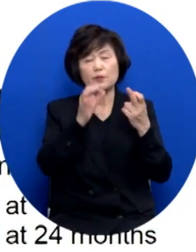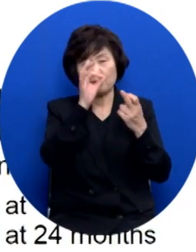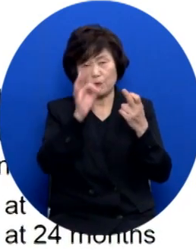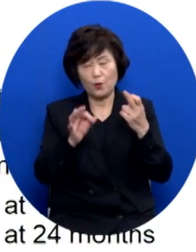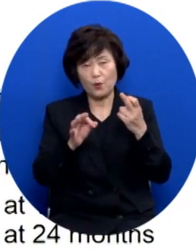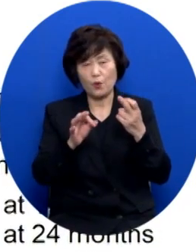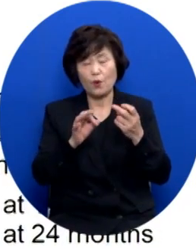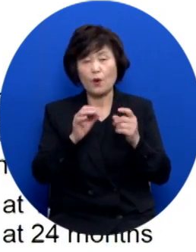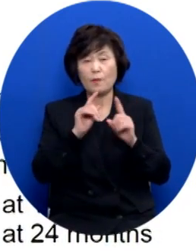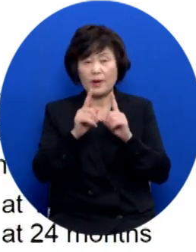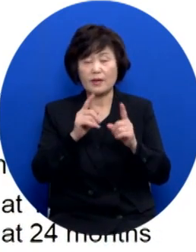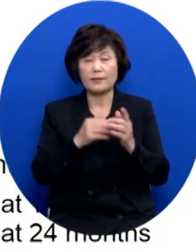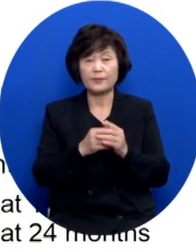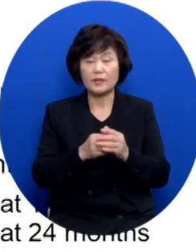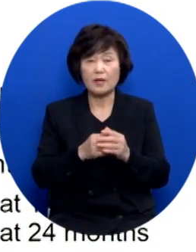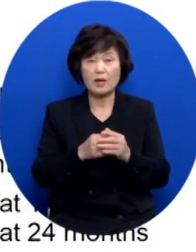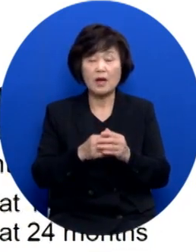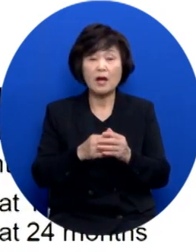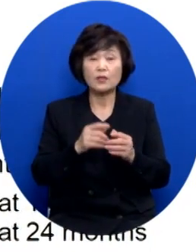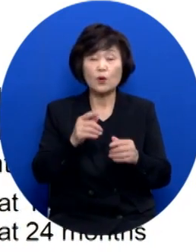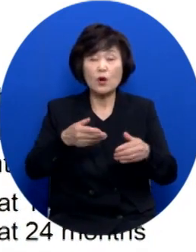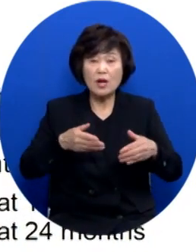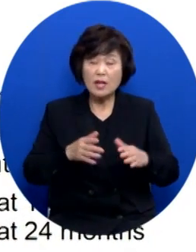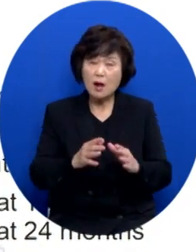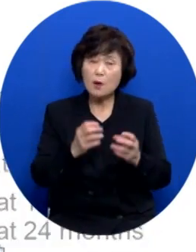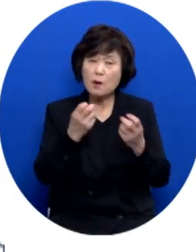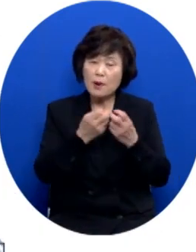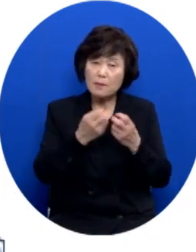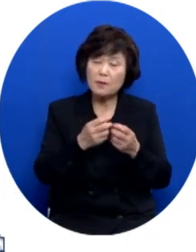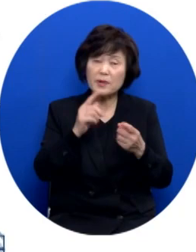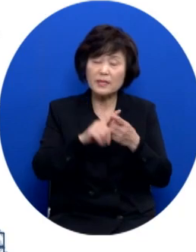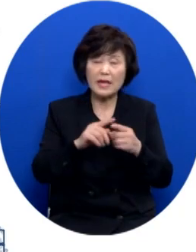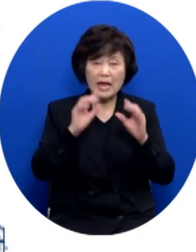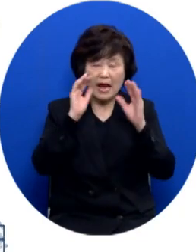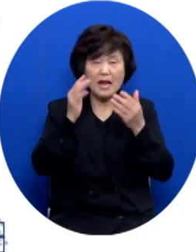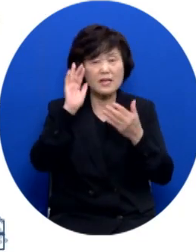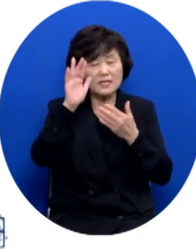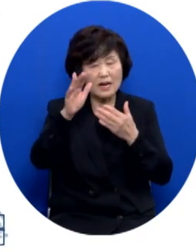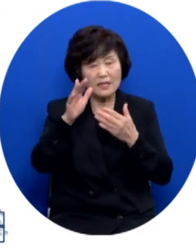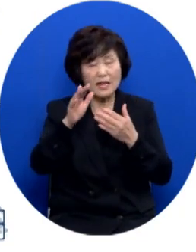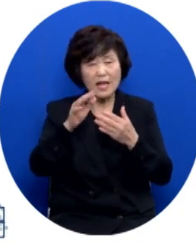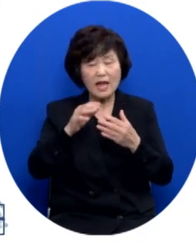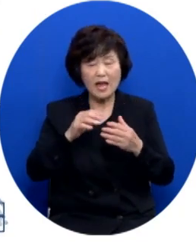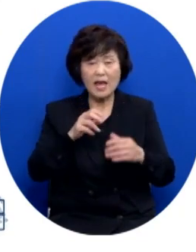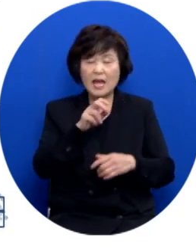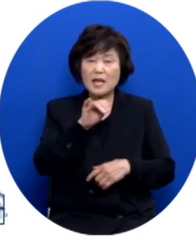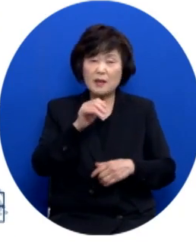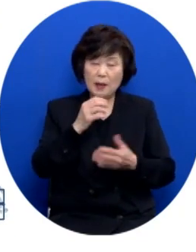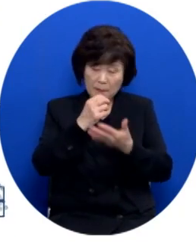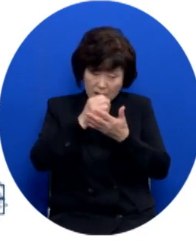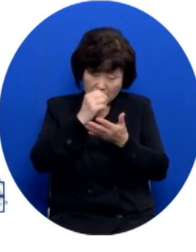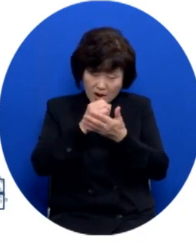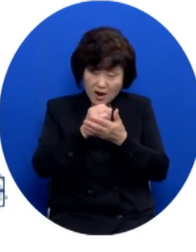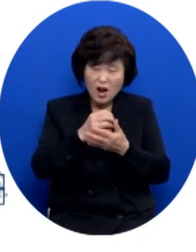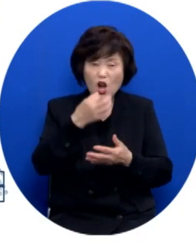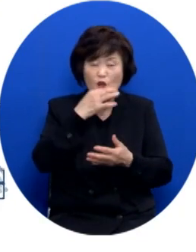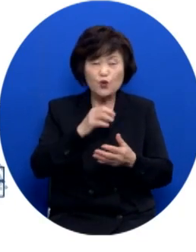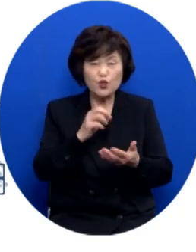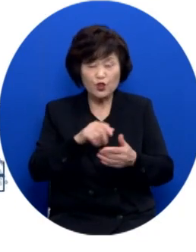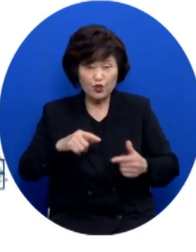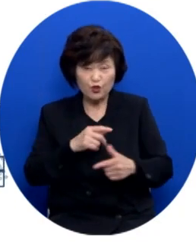조사됐습니다. 연구진은 출산 방식에 따른 차이는 아기의 장내 미생물 분집 발달과 관련이 있을 수 있다며